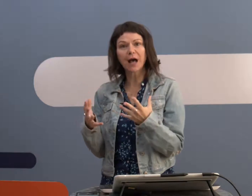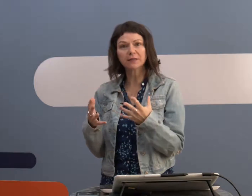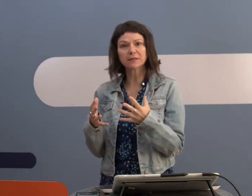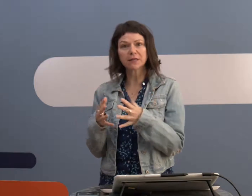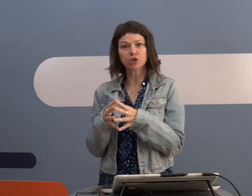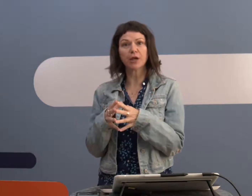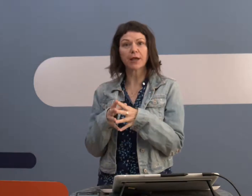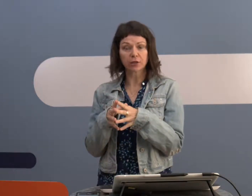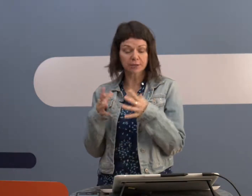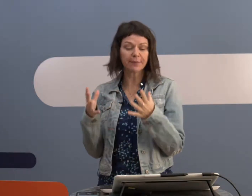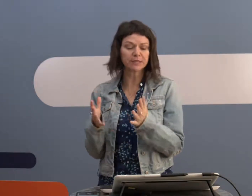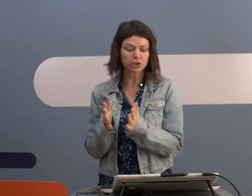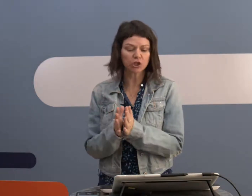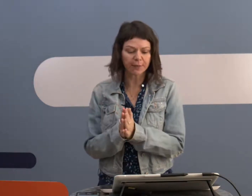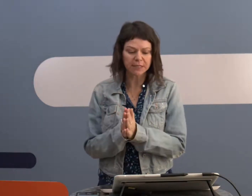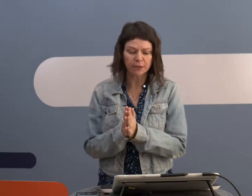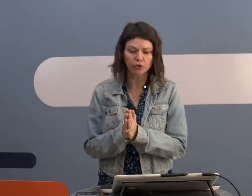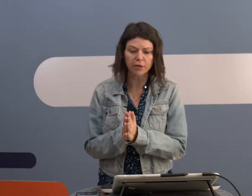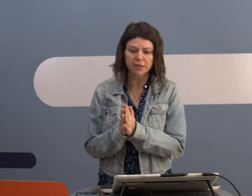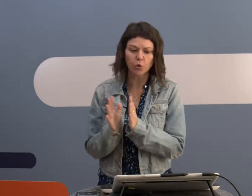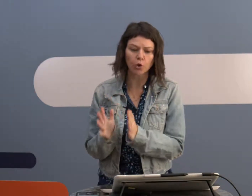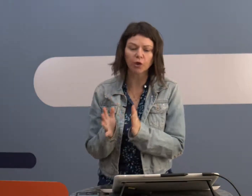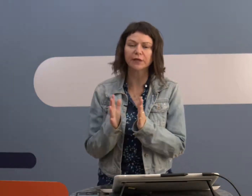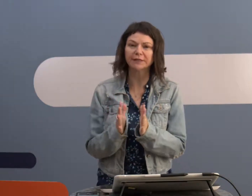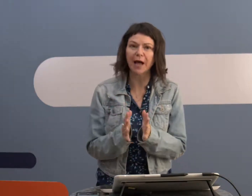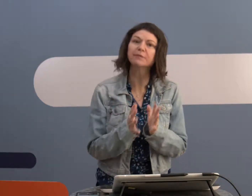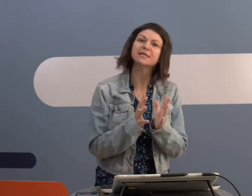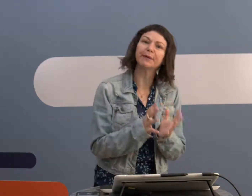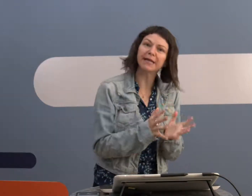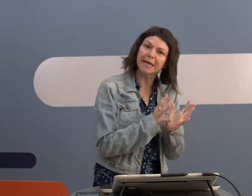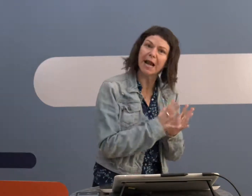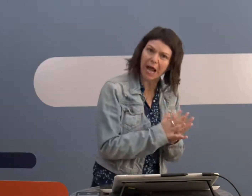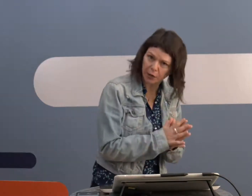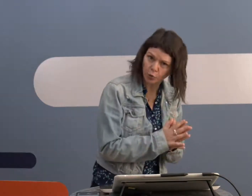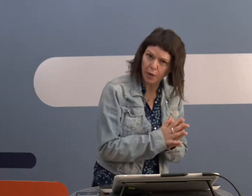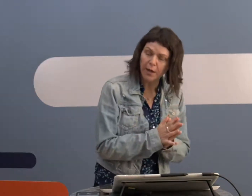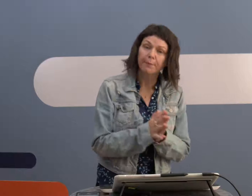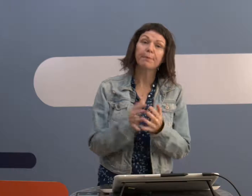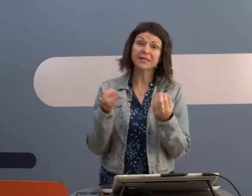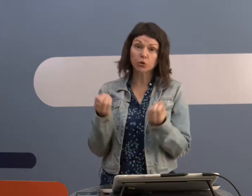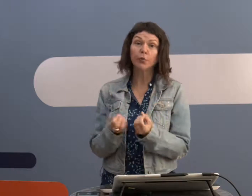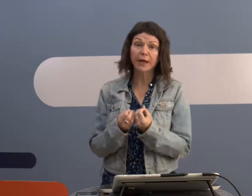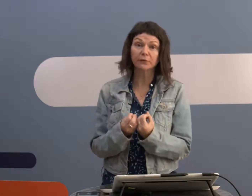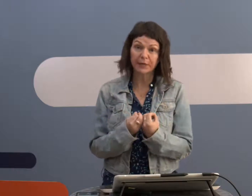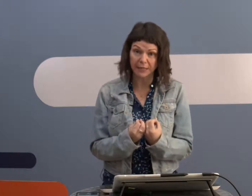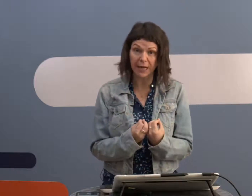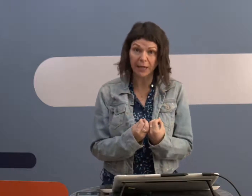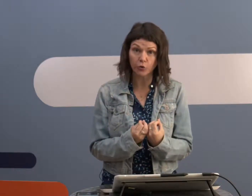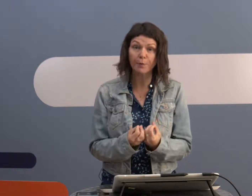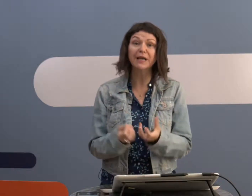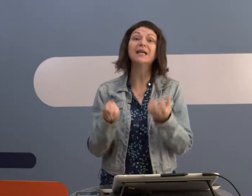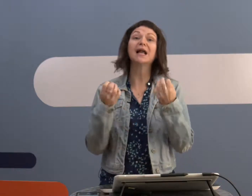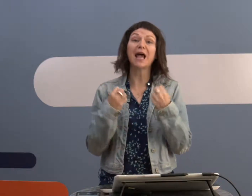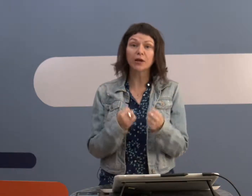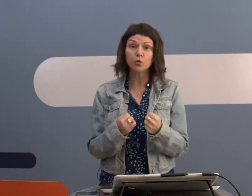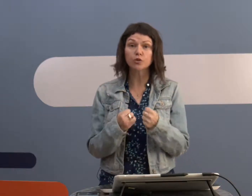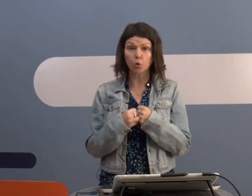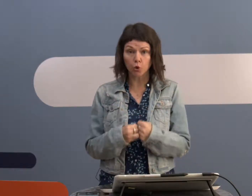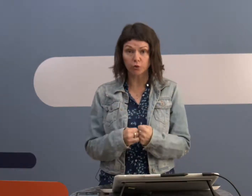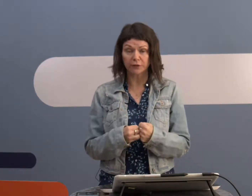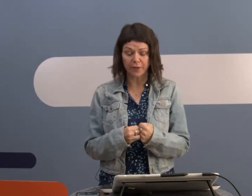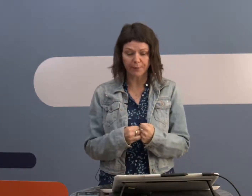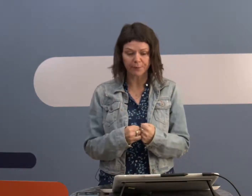משמעות אחת זה שם הסרטון זה זכויות אדם, זה מגיע לנו. מה זאת אומרת מגיע לנו? מגיע